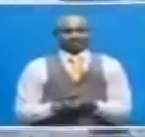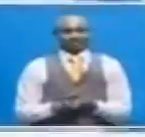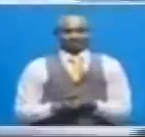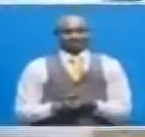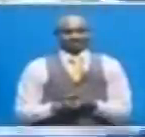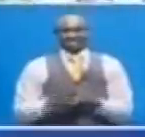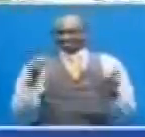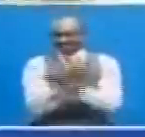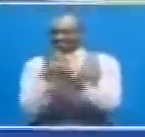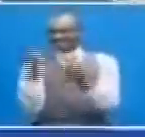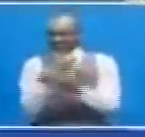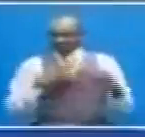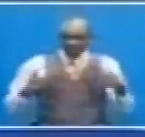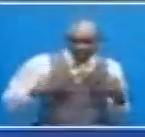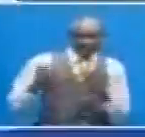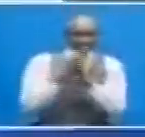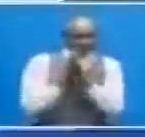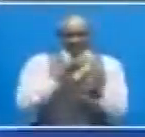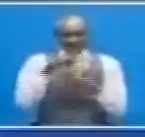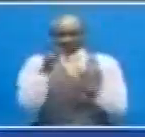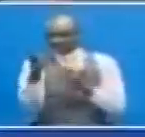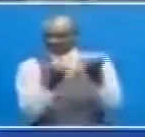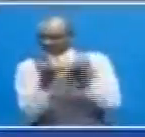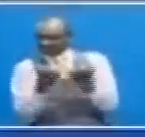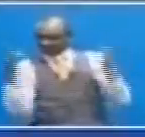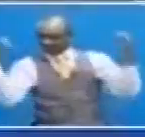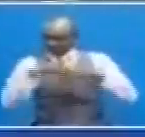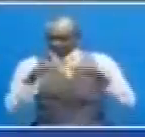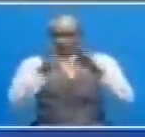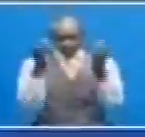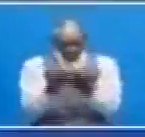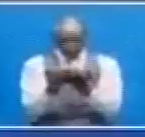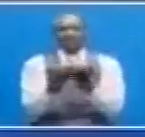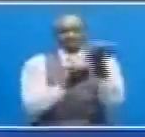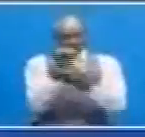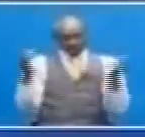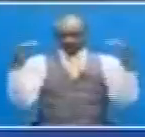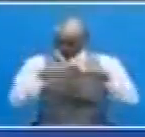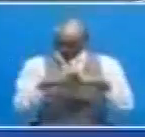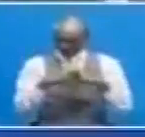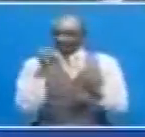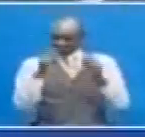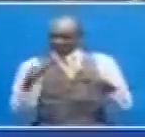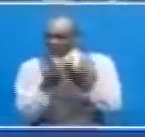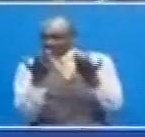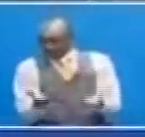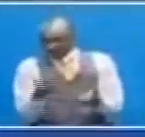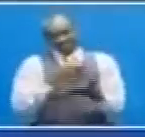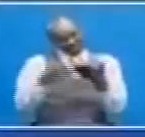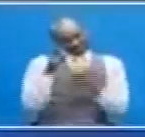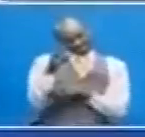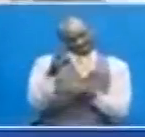Hisia tofauti zimetolewa kuhusu kongamano la kibiashara maarufu Global Entrepreneurship Summit litakalofanyika mwishoni mwa wiki